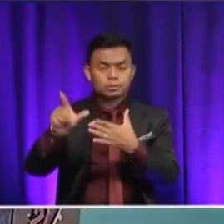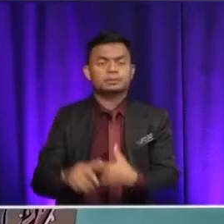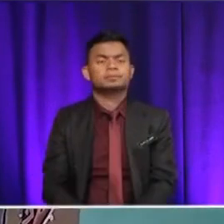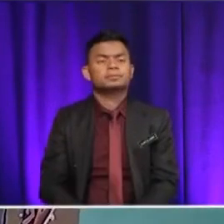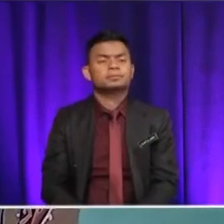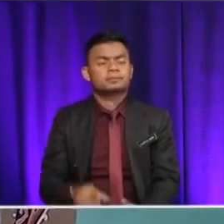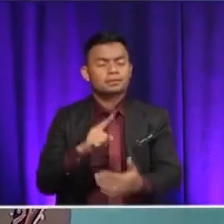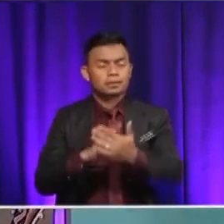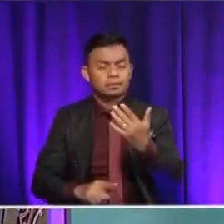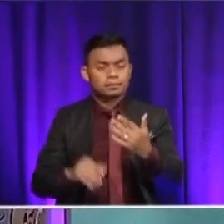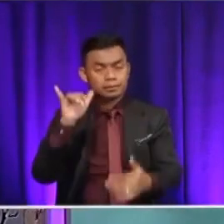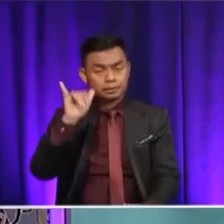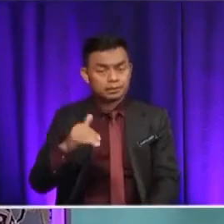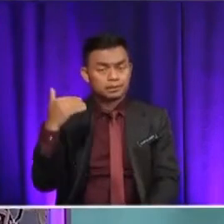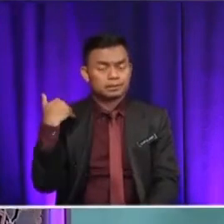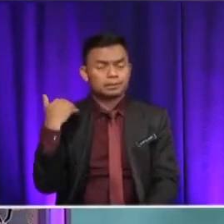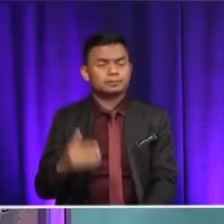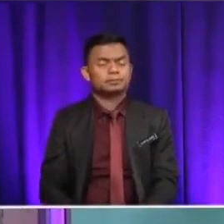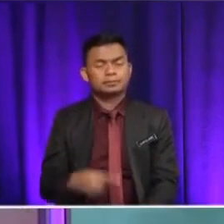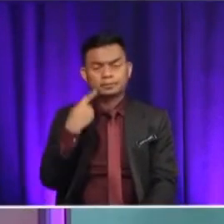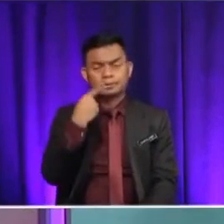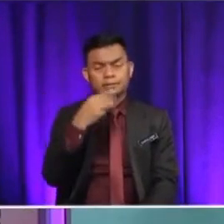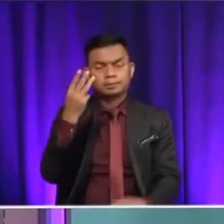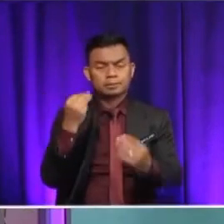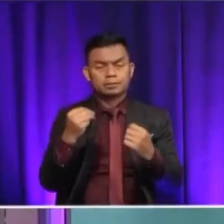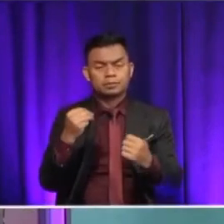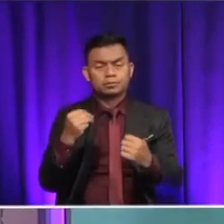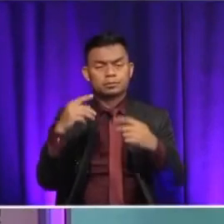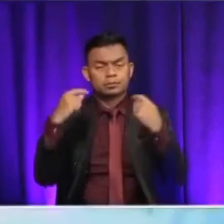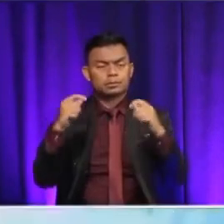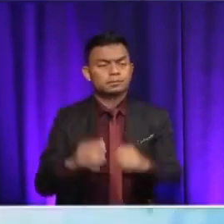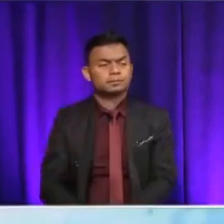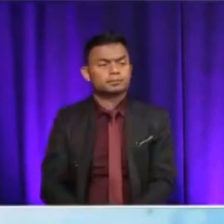apa lekapan yang ada? Okay, siapa nak cuba?